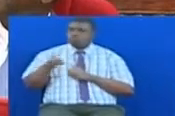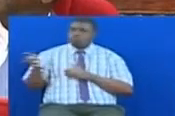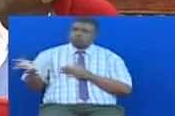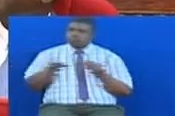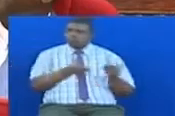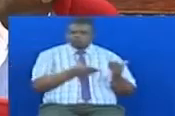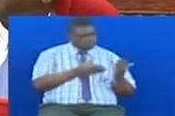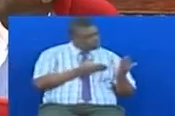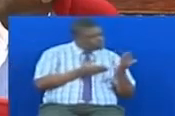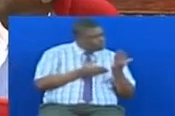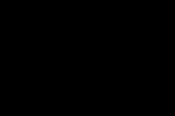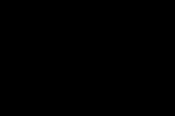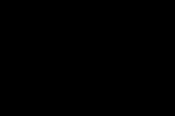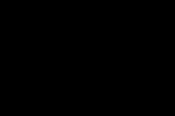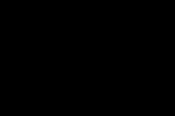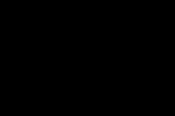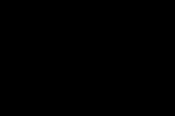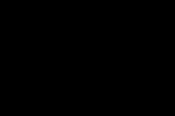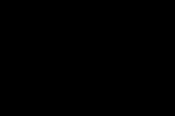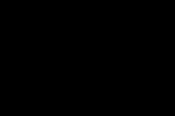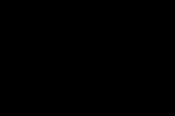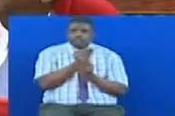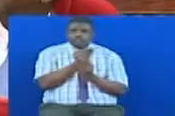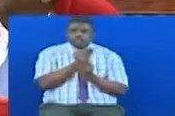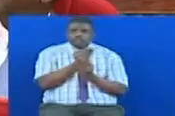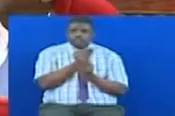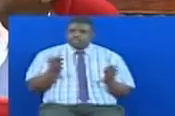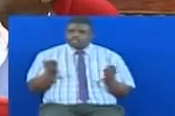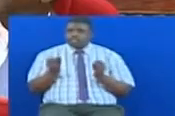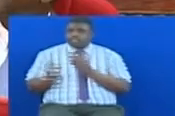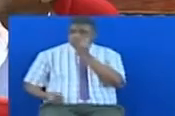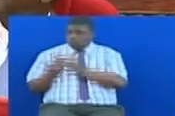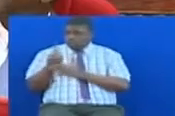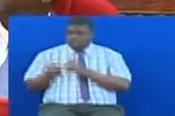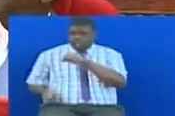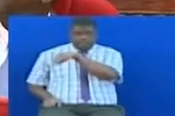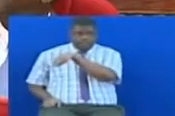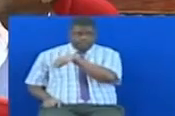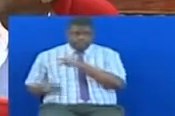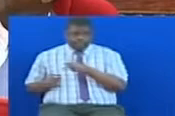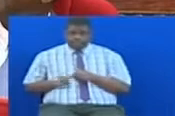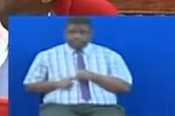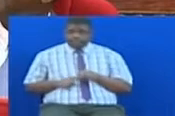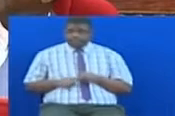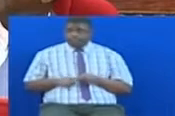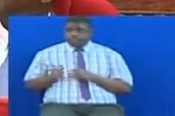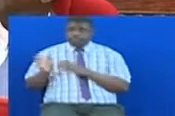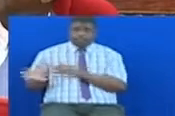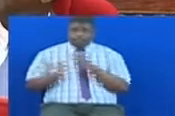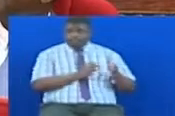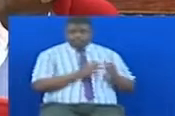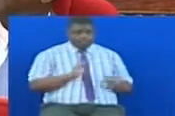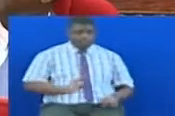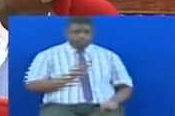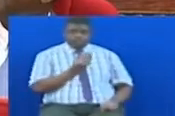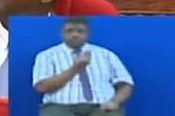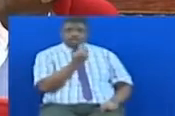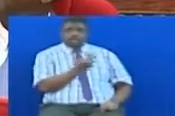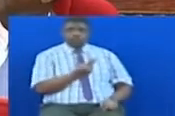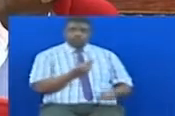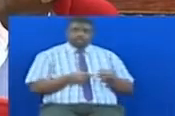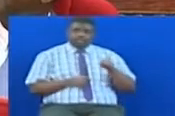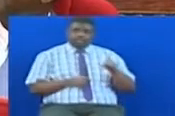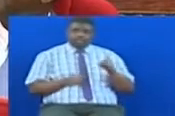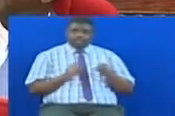anasoma ya mwenzie na huyu anasoma ya mwenzie. Kitakachotokea, Mheshimiwa Naibu Speaker, kama ulipanga milioni 200, wale wanaweza